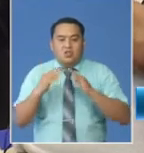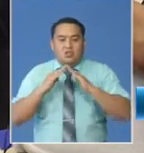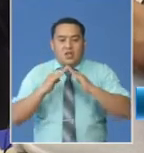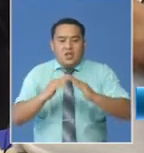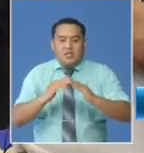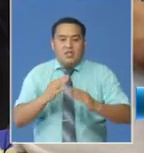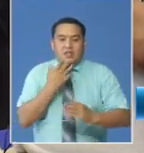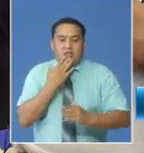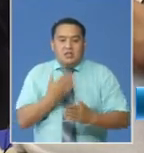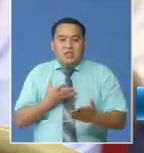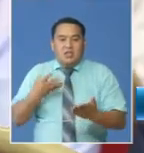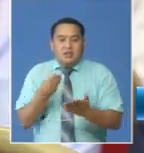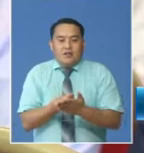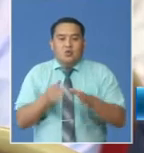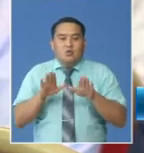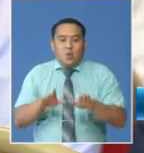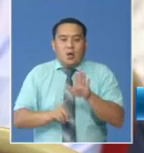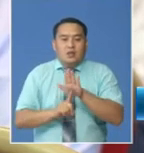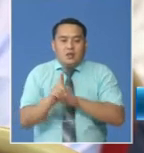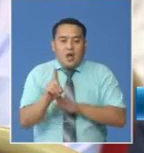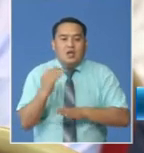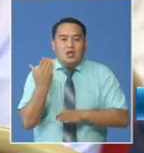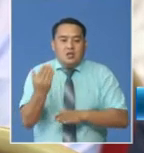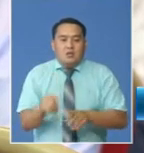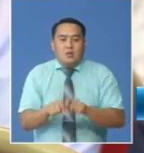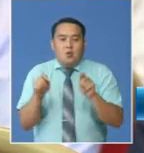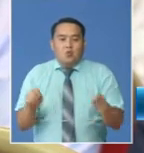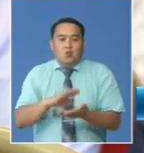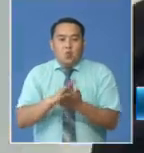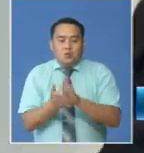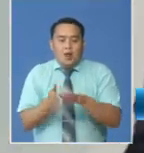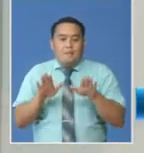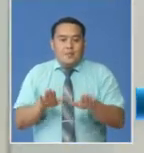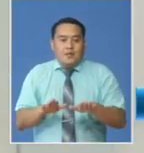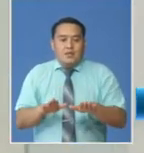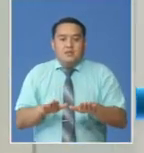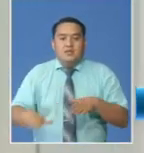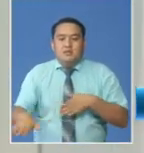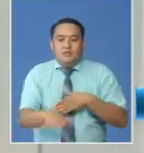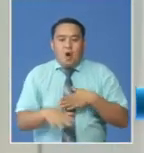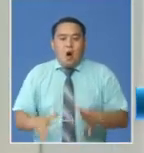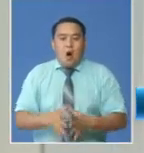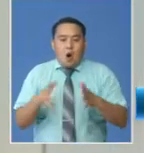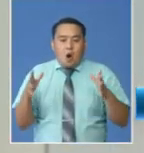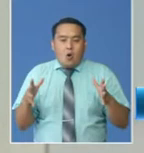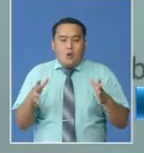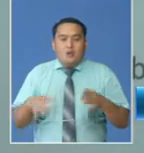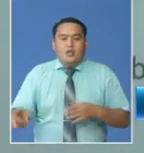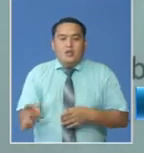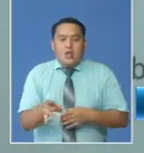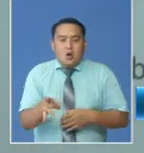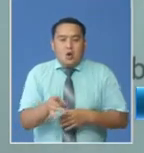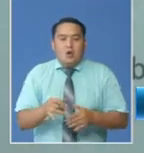заверили иностранные инвесторы. Только начало. Их привлекли созданные условия в местных индустриальных зонах и огромный потенциал региона